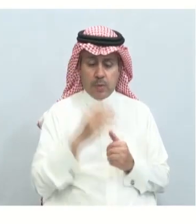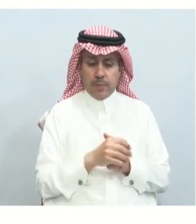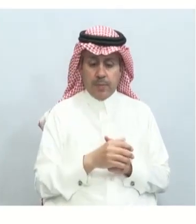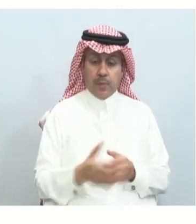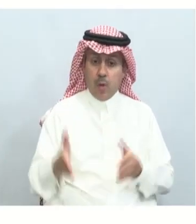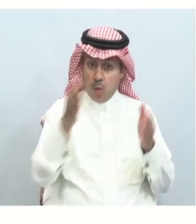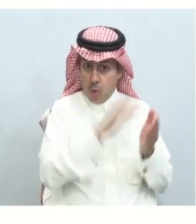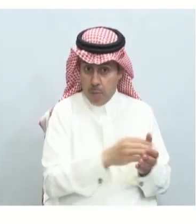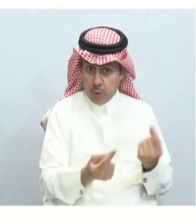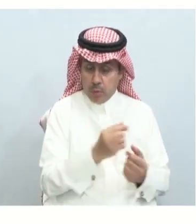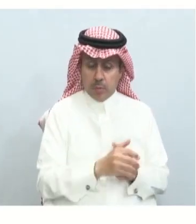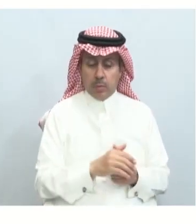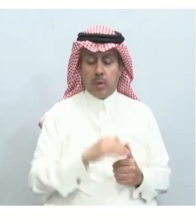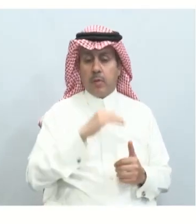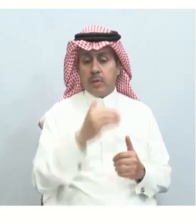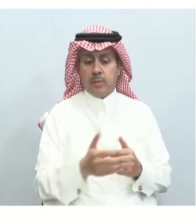تزرع اللقيحة